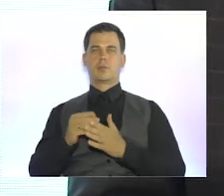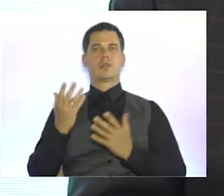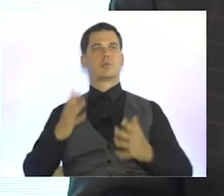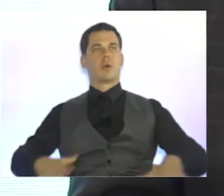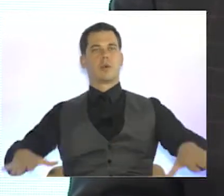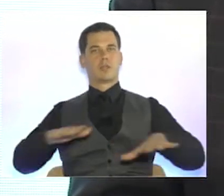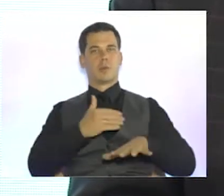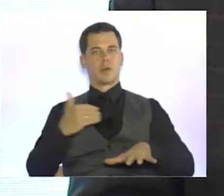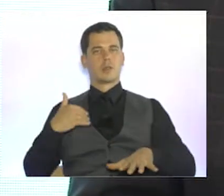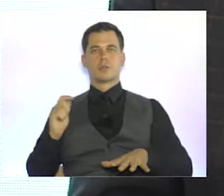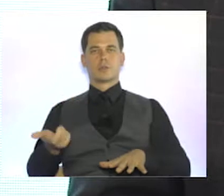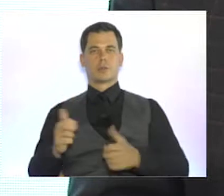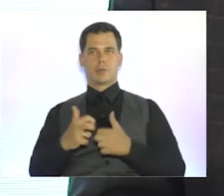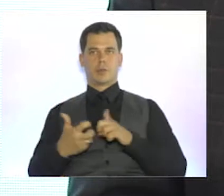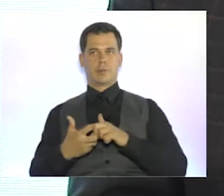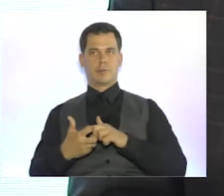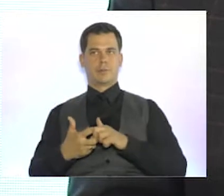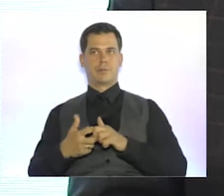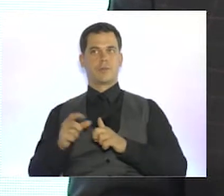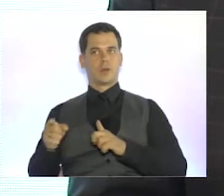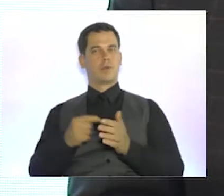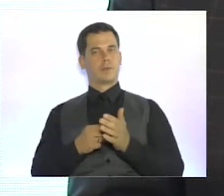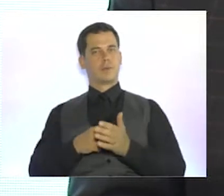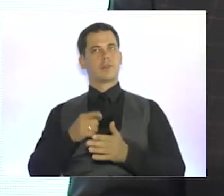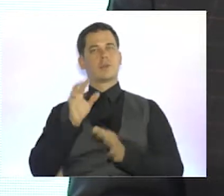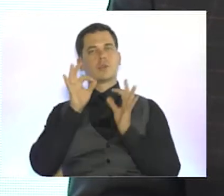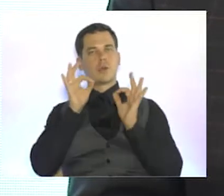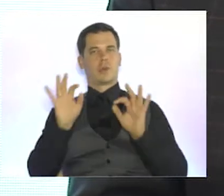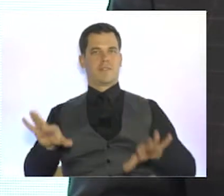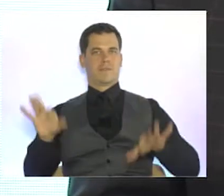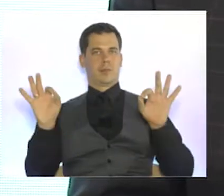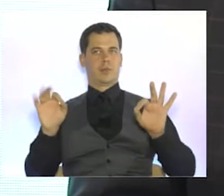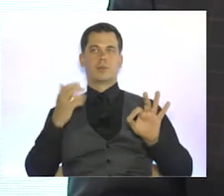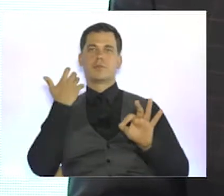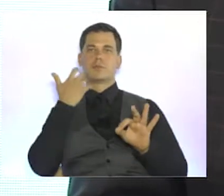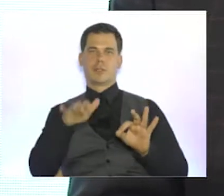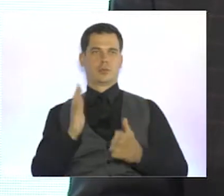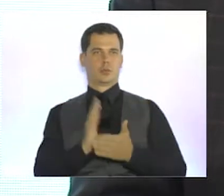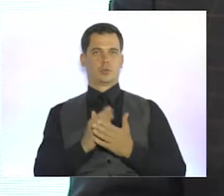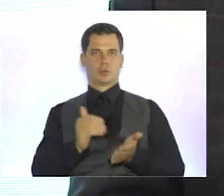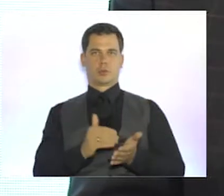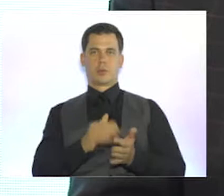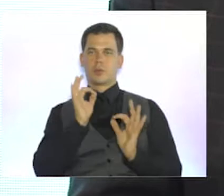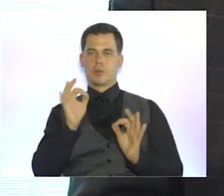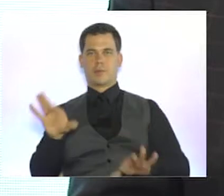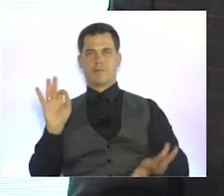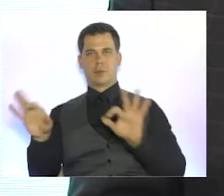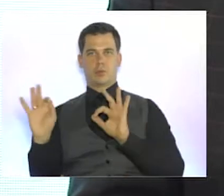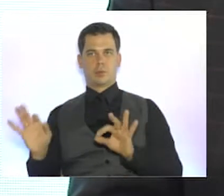polskie, to z dokonywaniem właściwych wyborów na możliwie wczesnym etapie.